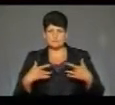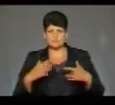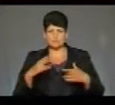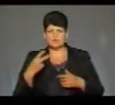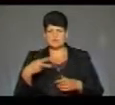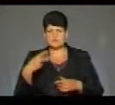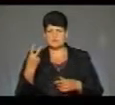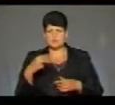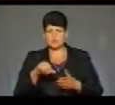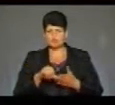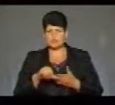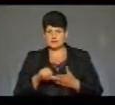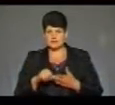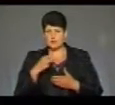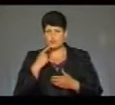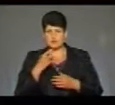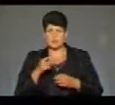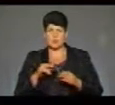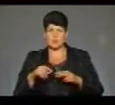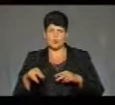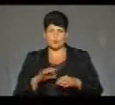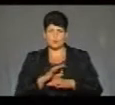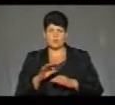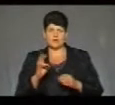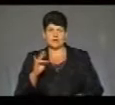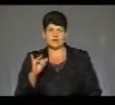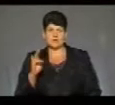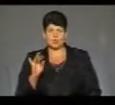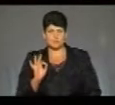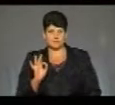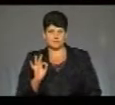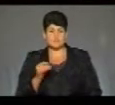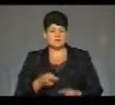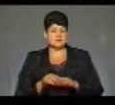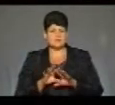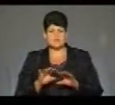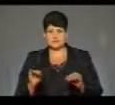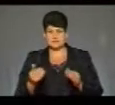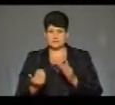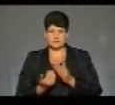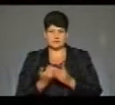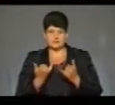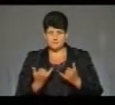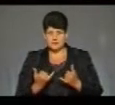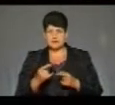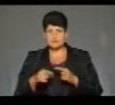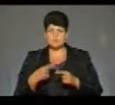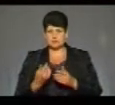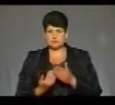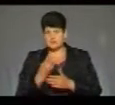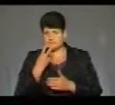22 учасники, каже хореограф проєкту Ніно. Це вся інформація на цю годину. Наступний випуск дивіться